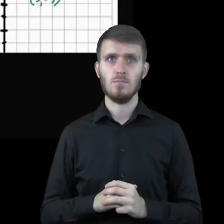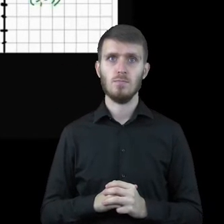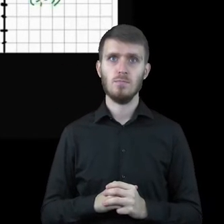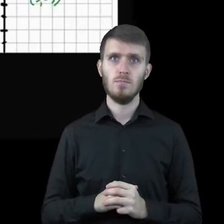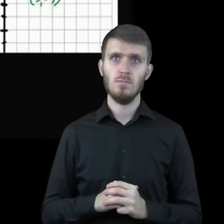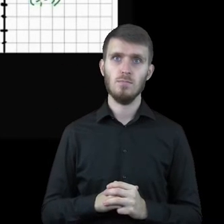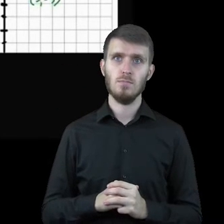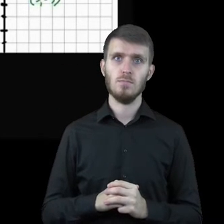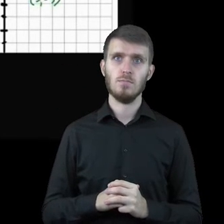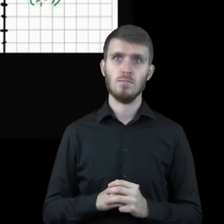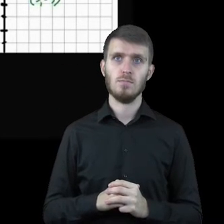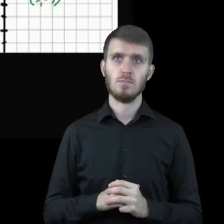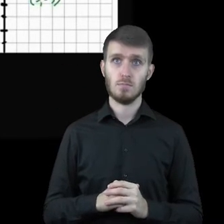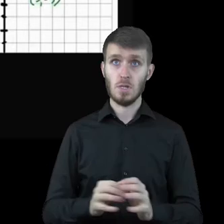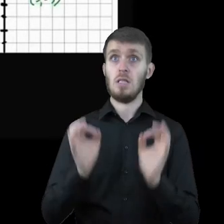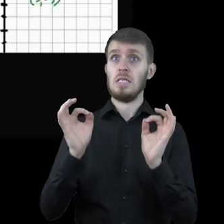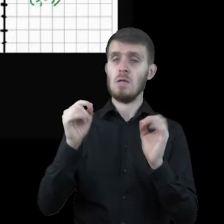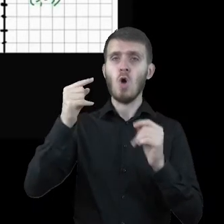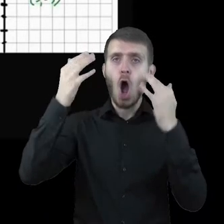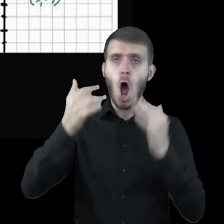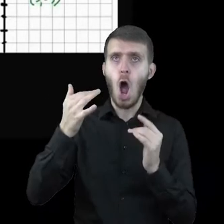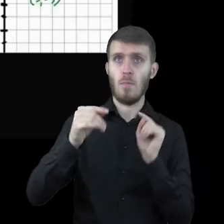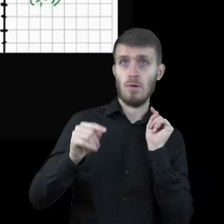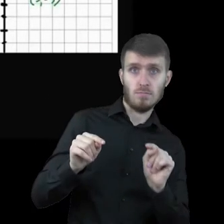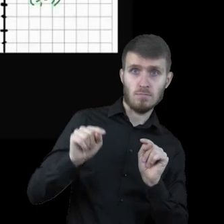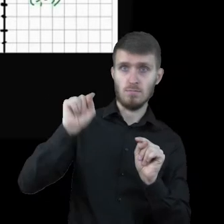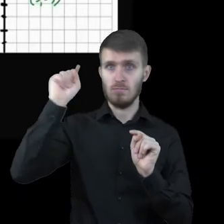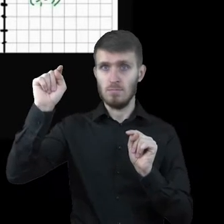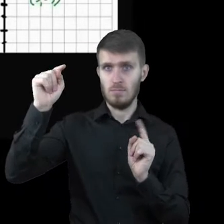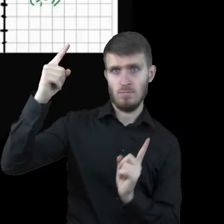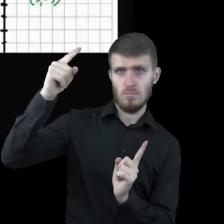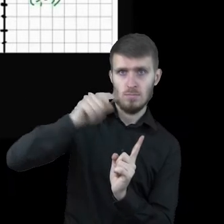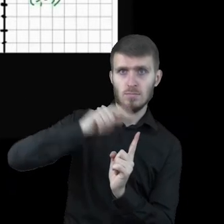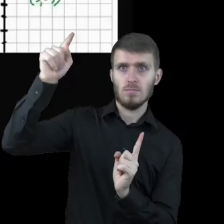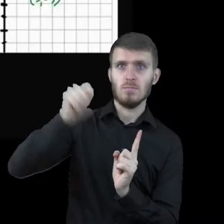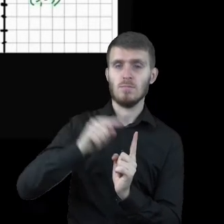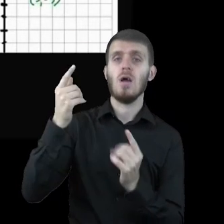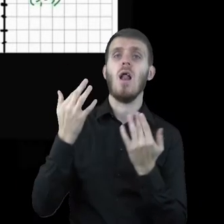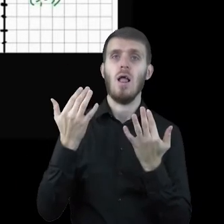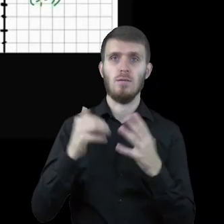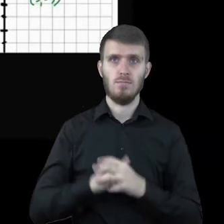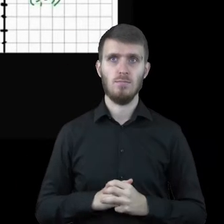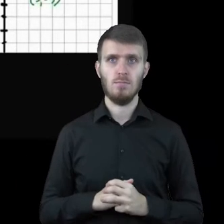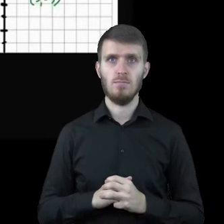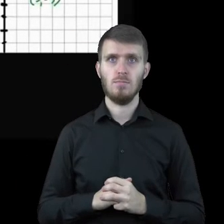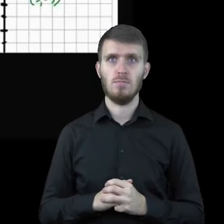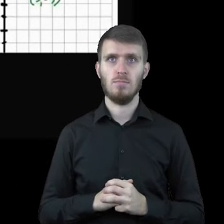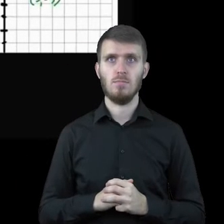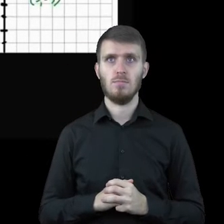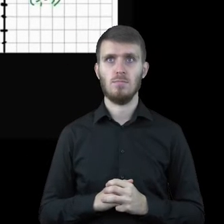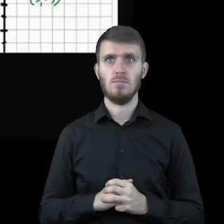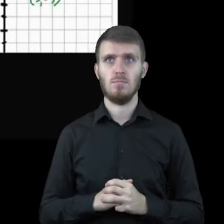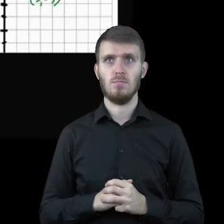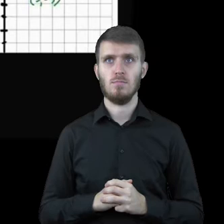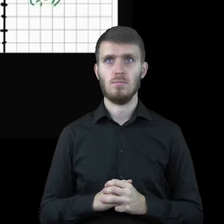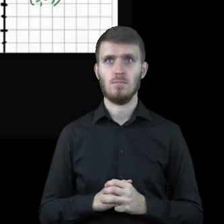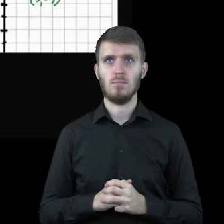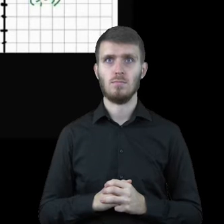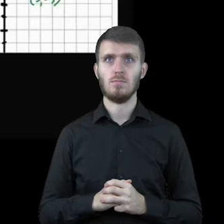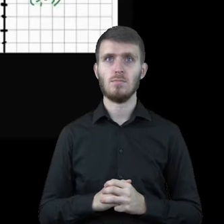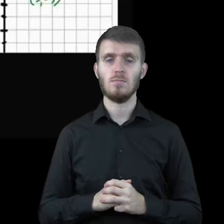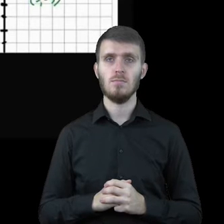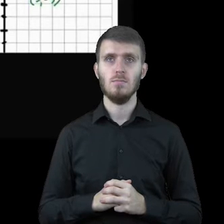No i chcemy obliczyć odległość między nimi, czyli długość tego odcinka. Interesuje nas